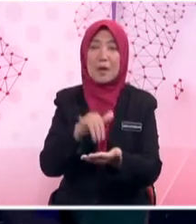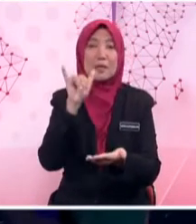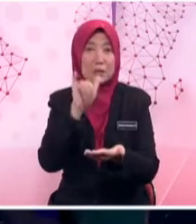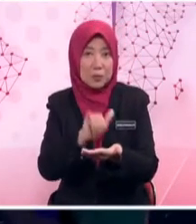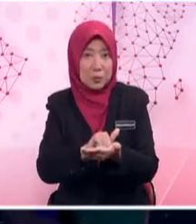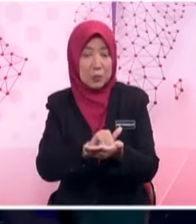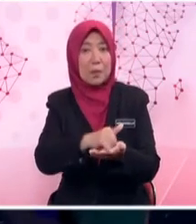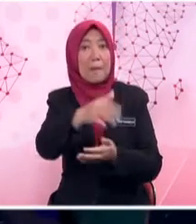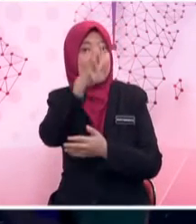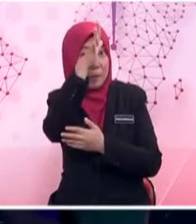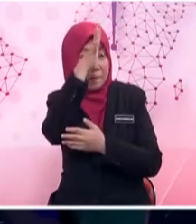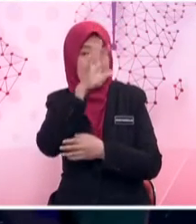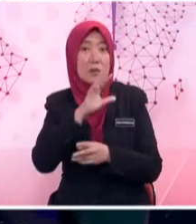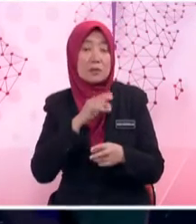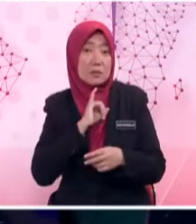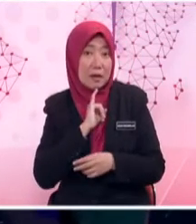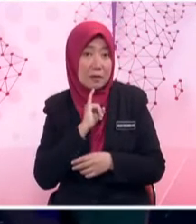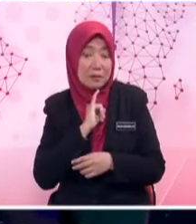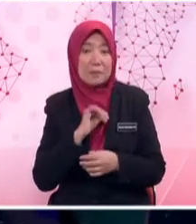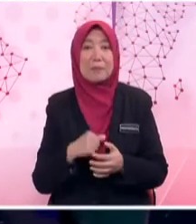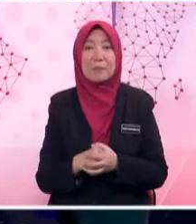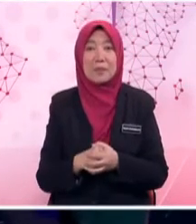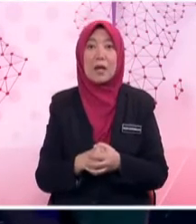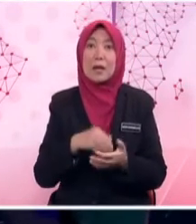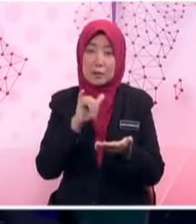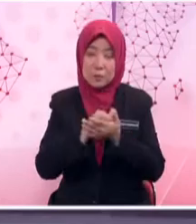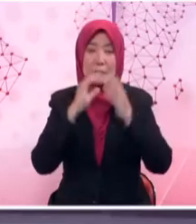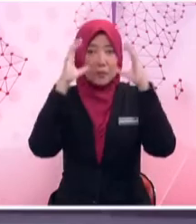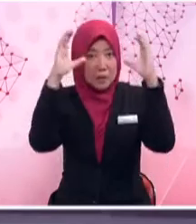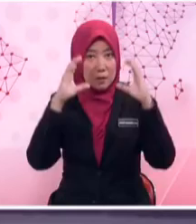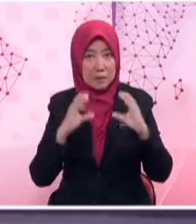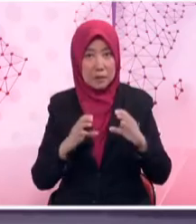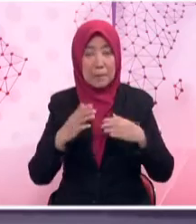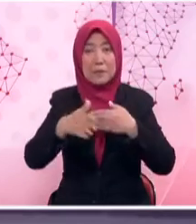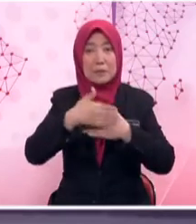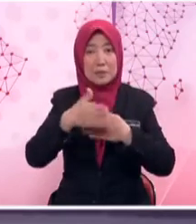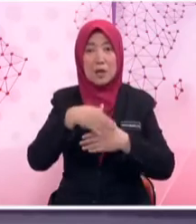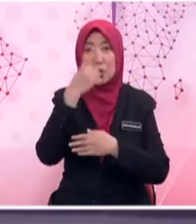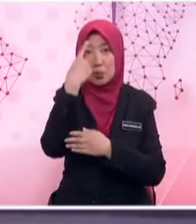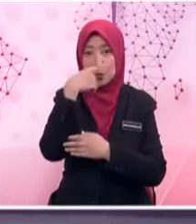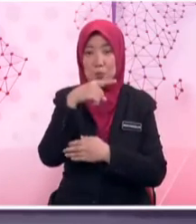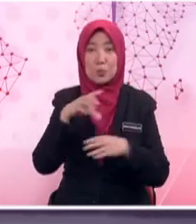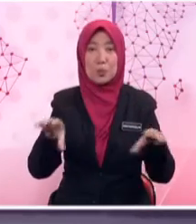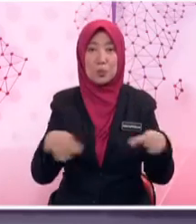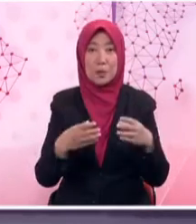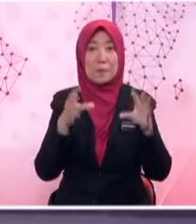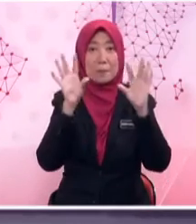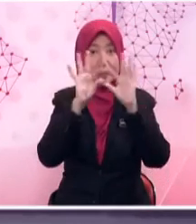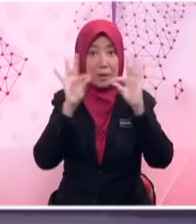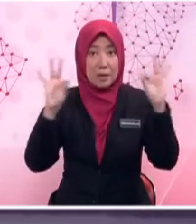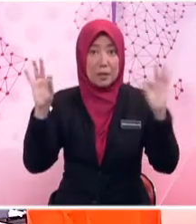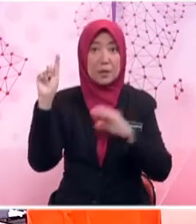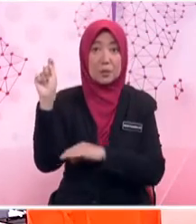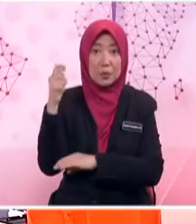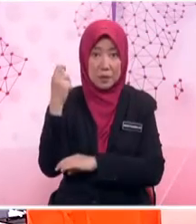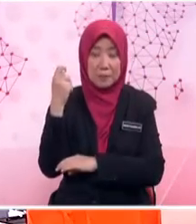tunggal. Okay. Itu cara mudahlah untuk murid-murid membina ayat tunggal. Okey, yeah. Faham cikgu. Okay. Itu